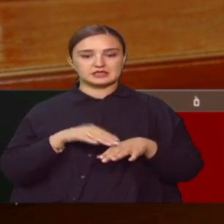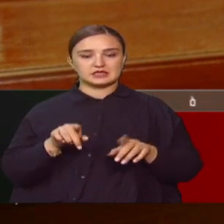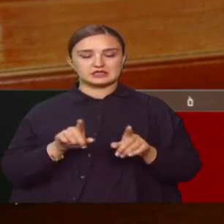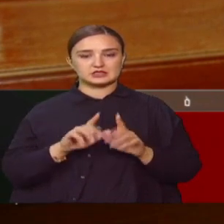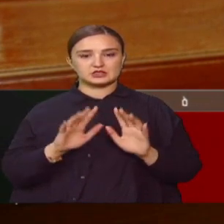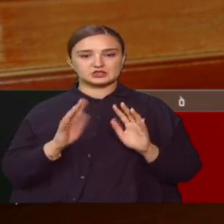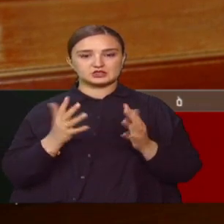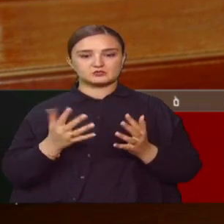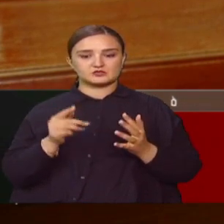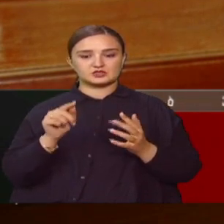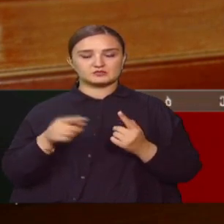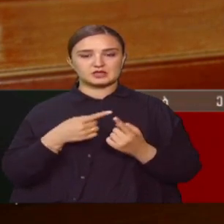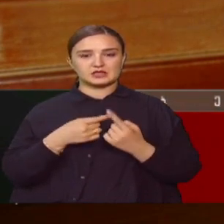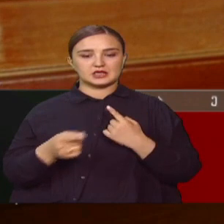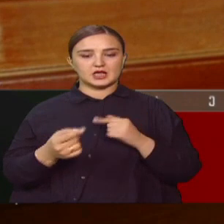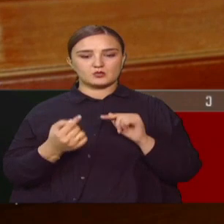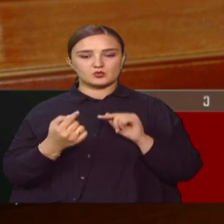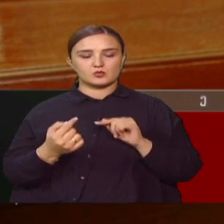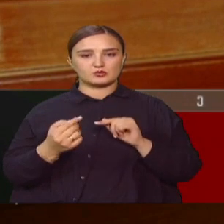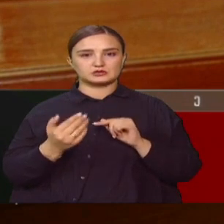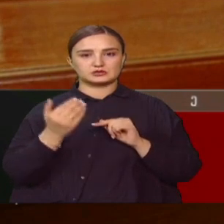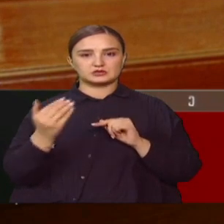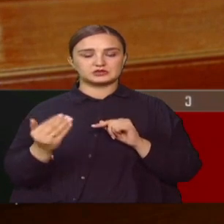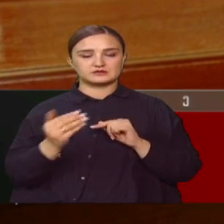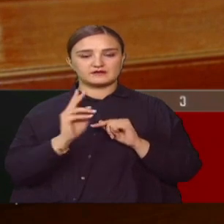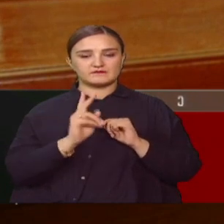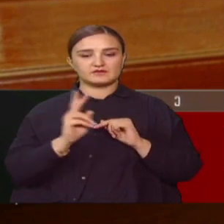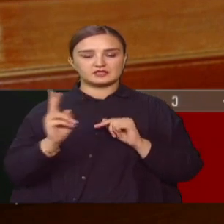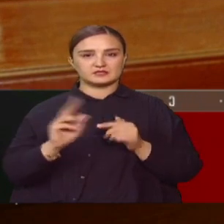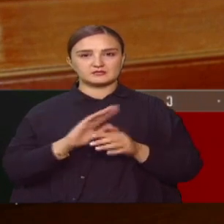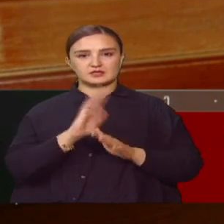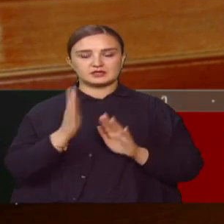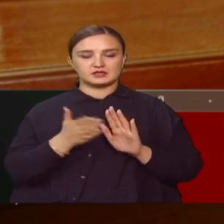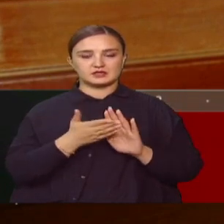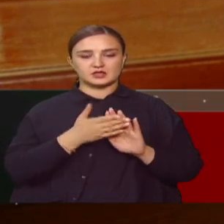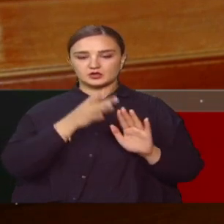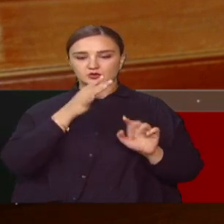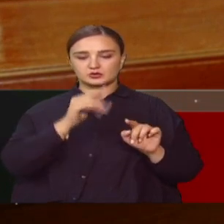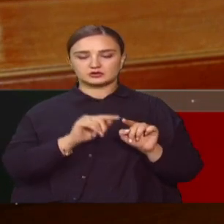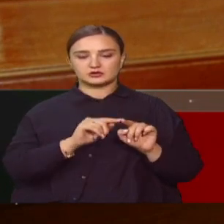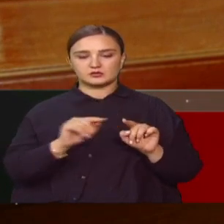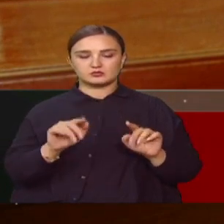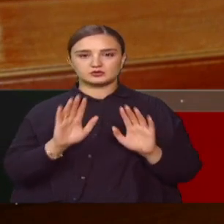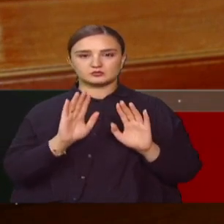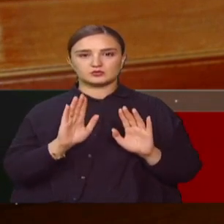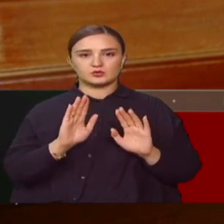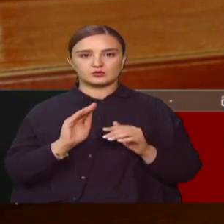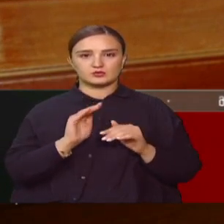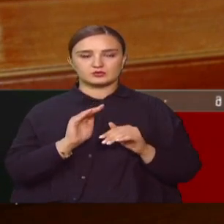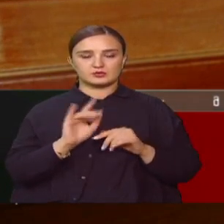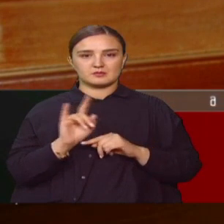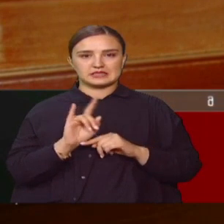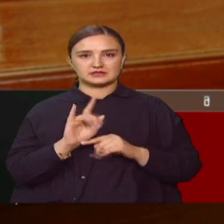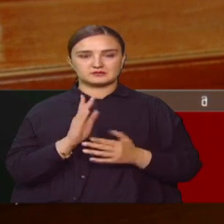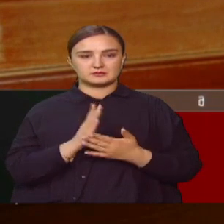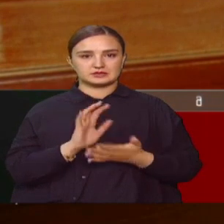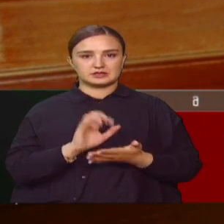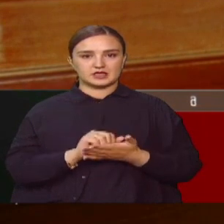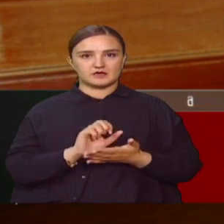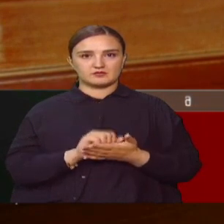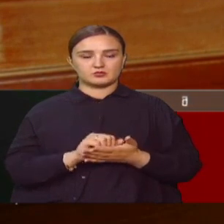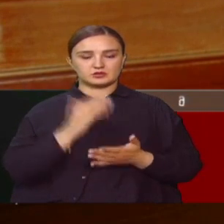შემთხვევაში იმ რადიკალური ოპოზიციისათვის, რომელიც მთელი ამ ხნის განმავლობაში მხოლოდ ფარისევლობით არის დაკავებული